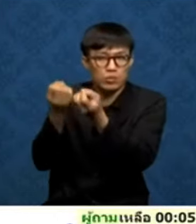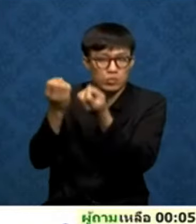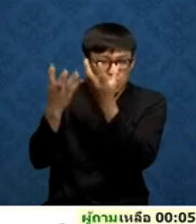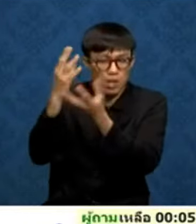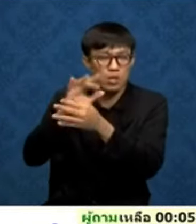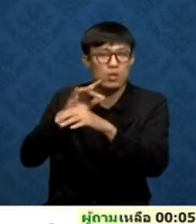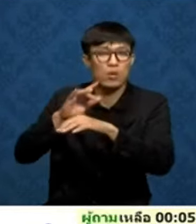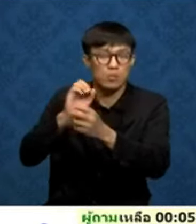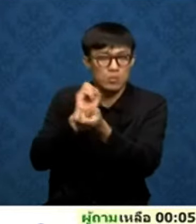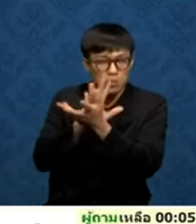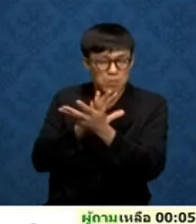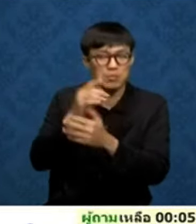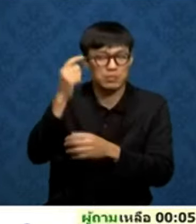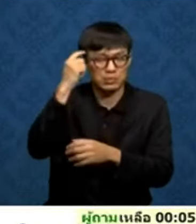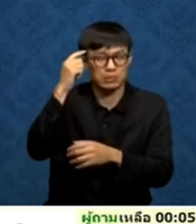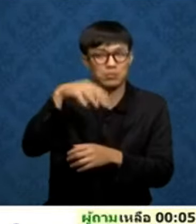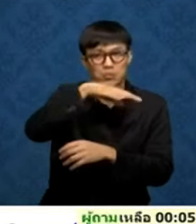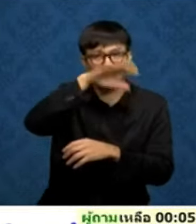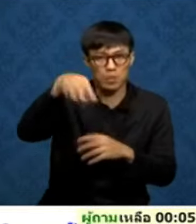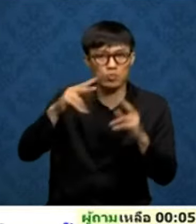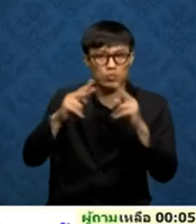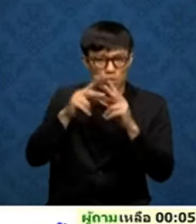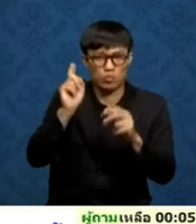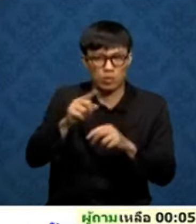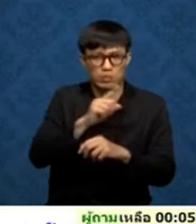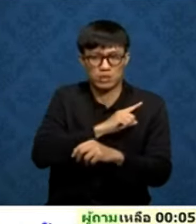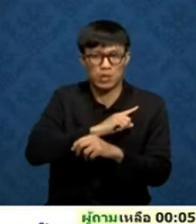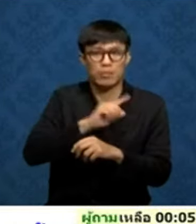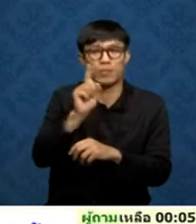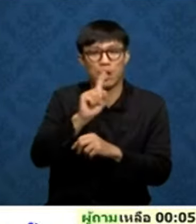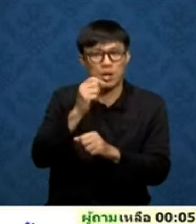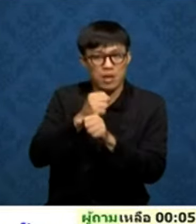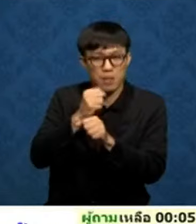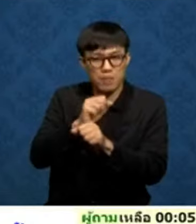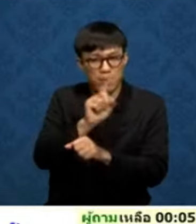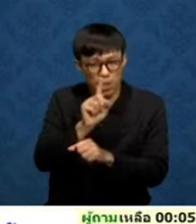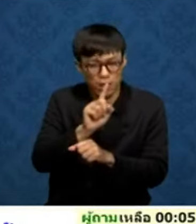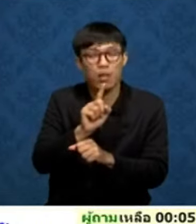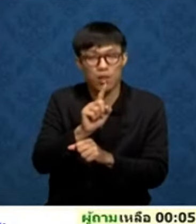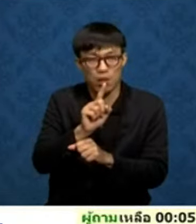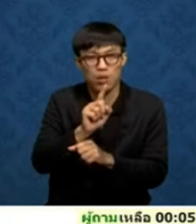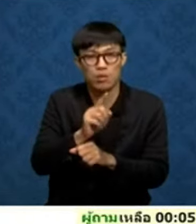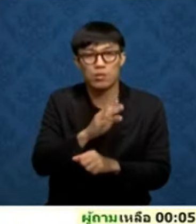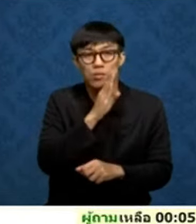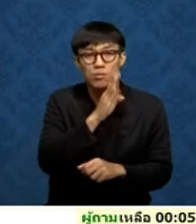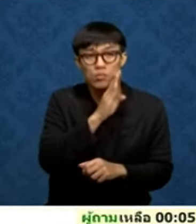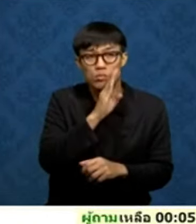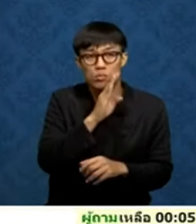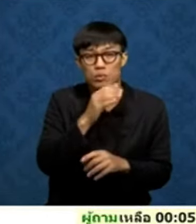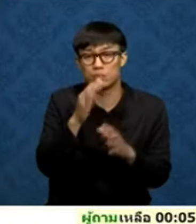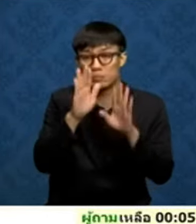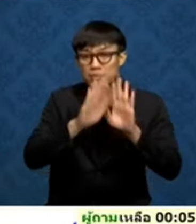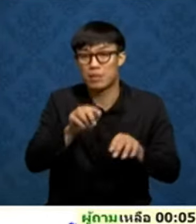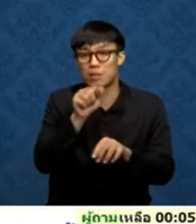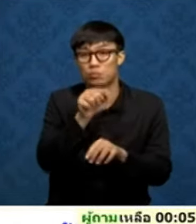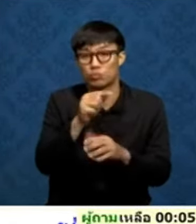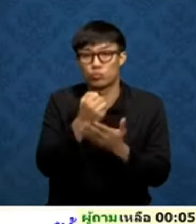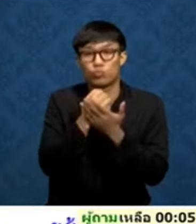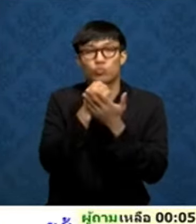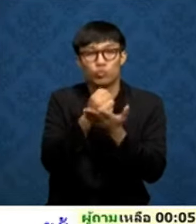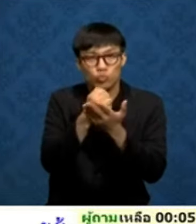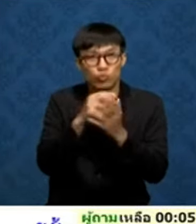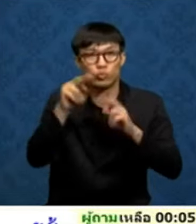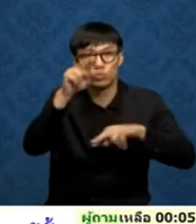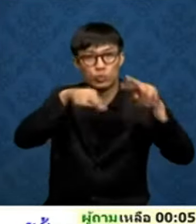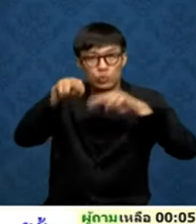งเนี่ยก็เข้าใจว่าจะต้องดำเนินการอย่างไรเพราะนั้นถ้าหากว่าเป็นอย่างนี้แล้วเราเป็นช่วยกันเป็นหูเป็นตา